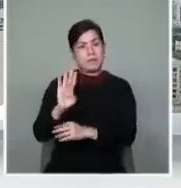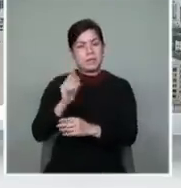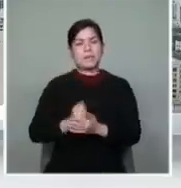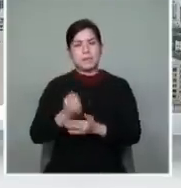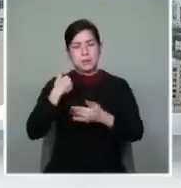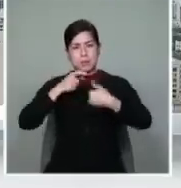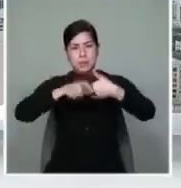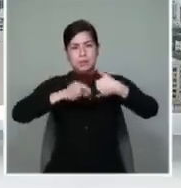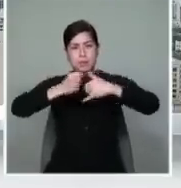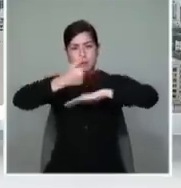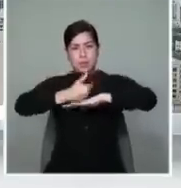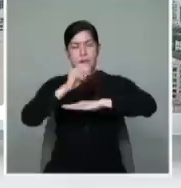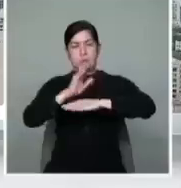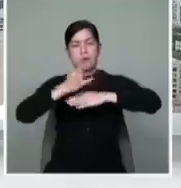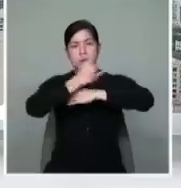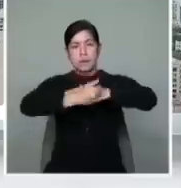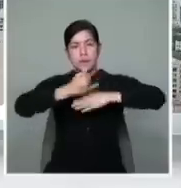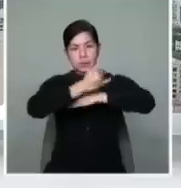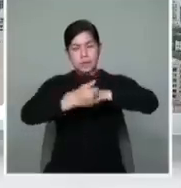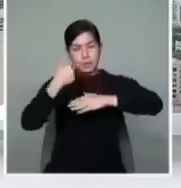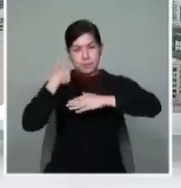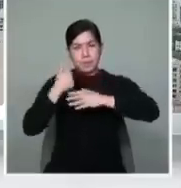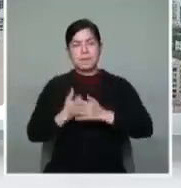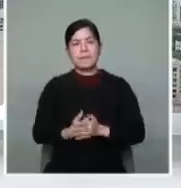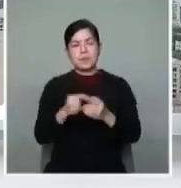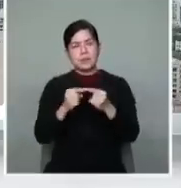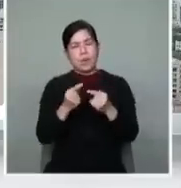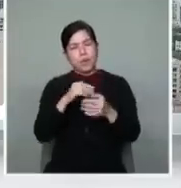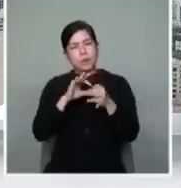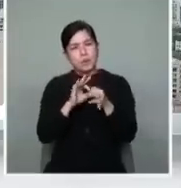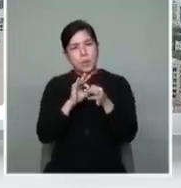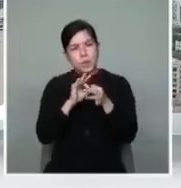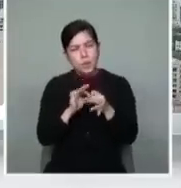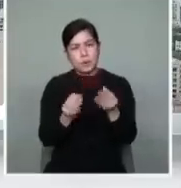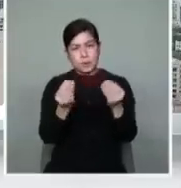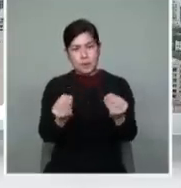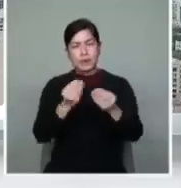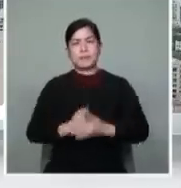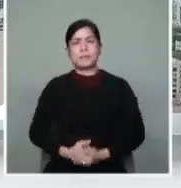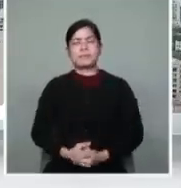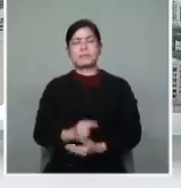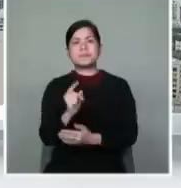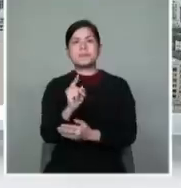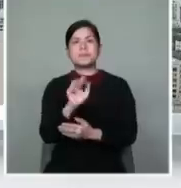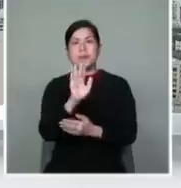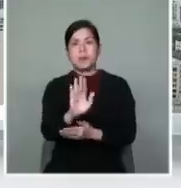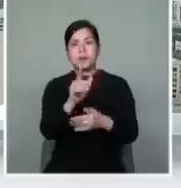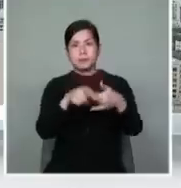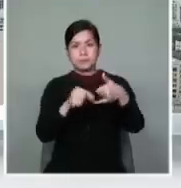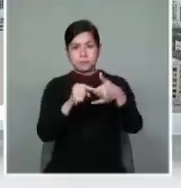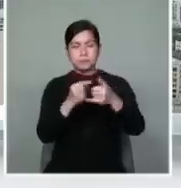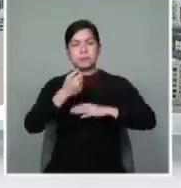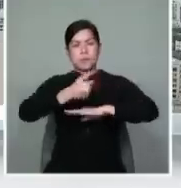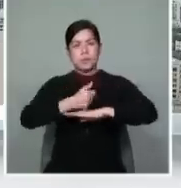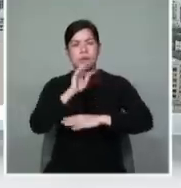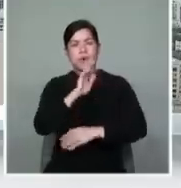ายประเทศเลยค่ะที่ส่งความอวยพรแล้วก็แสดงความเป็นห่วงนะคะหนึ่งในนั้นค่ะปรากฏมีความเคลื่อนไหวของผู้นำเกาหลีเหนือใน